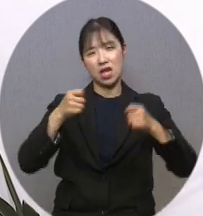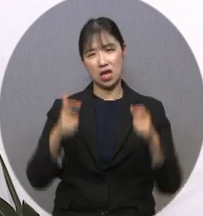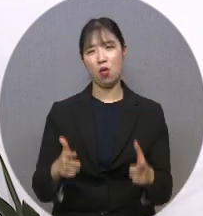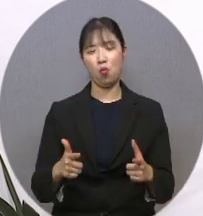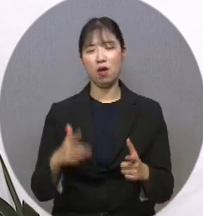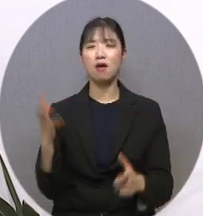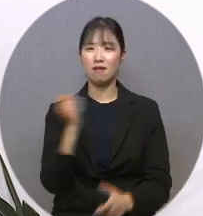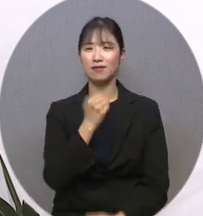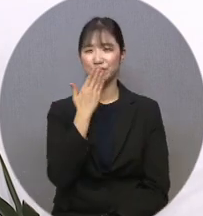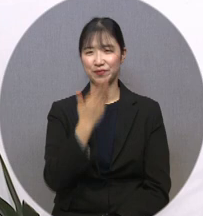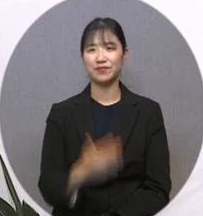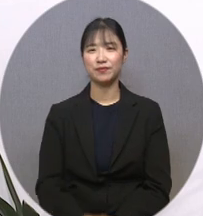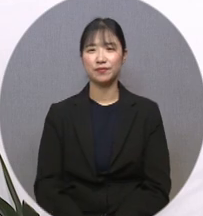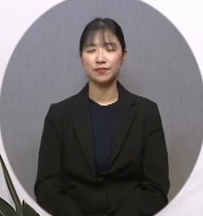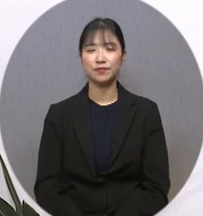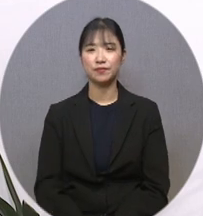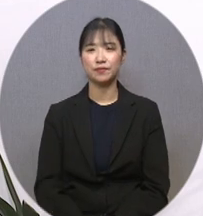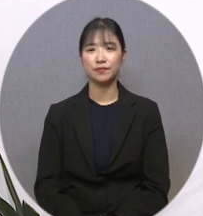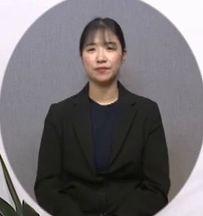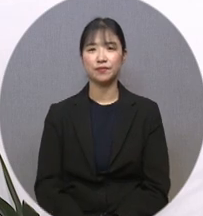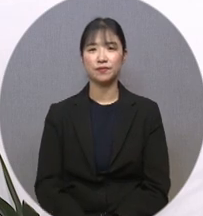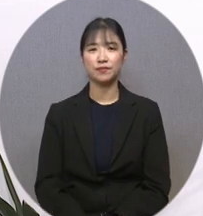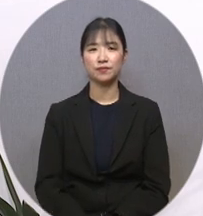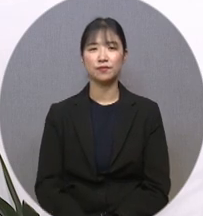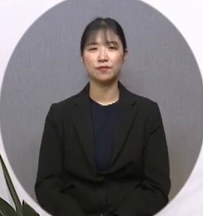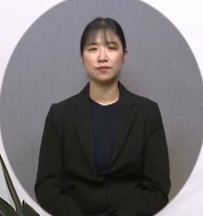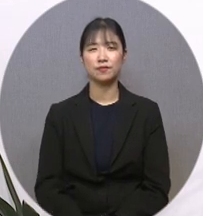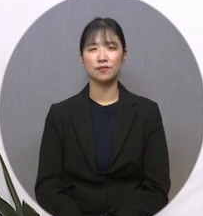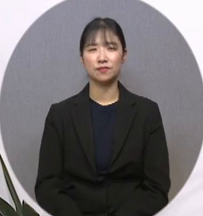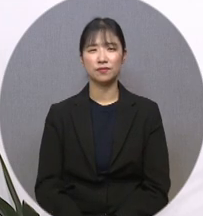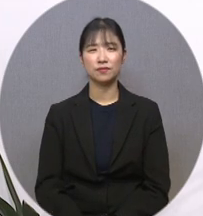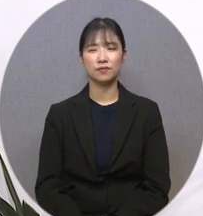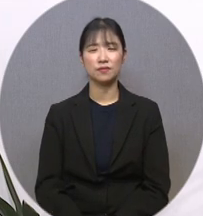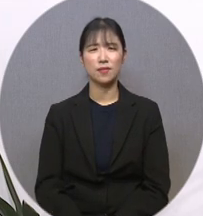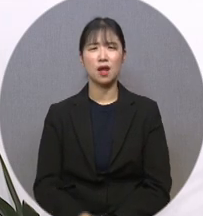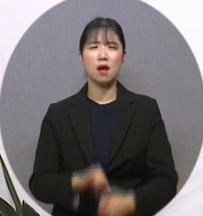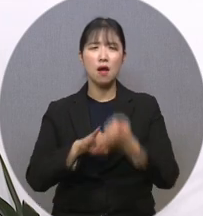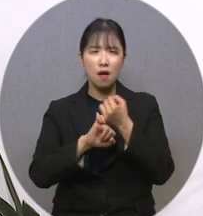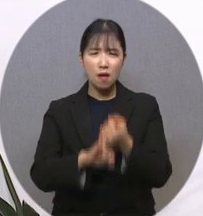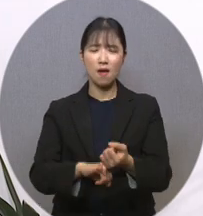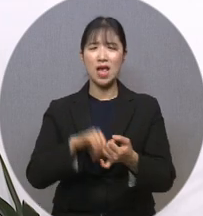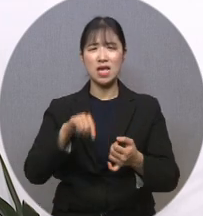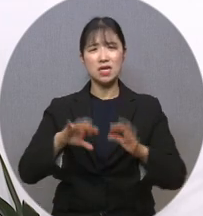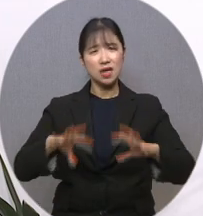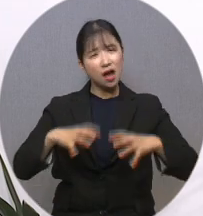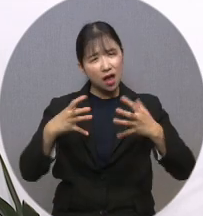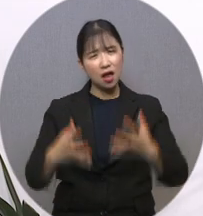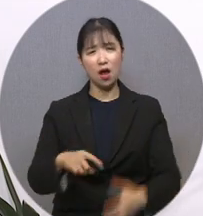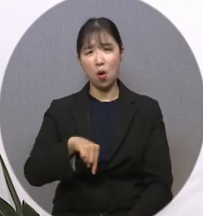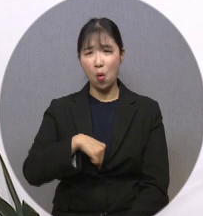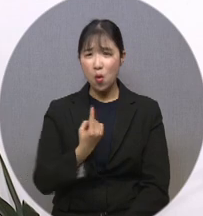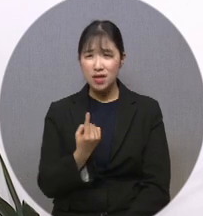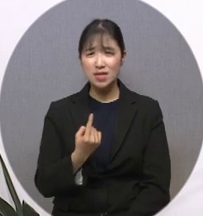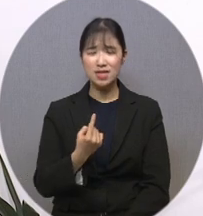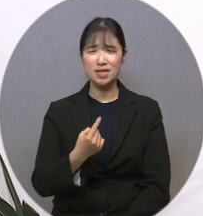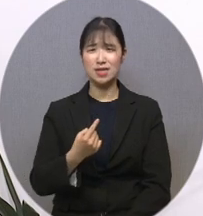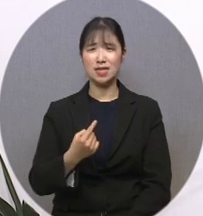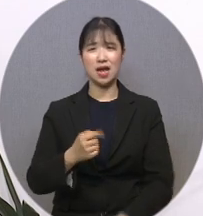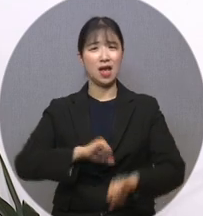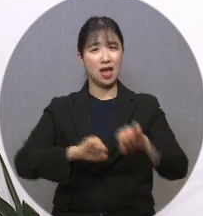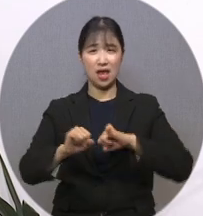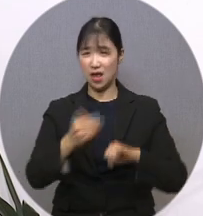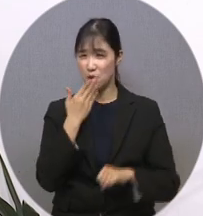기회도 얻을 수 있었습니다. 아, 또 필수적으로 이 세상을 혼자 할 수 있는 일이 별로